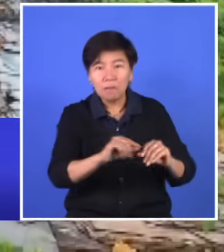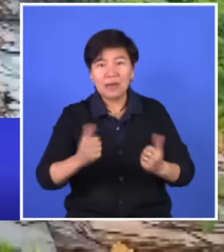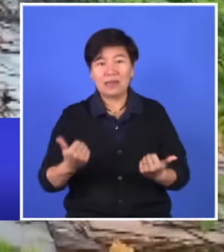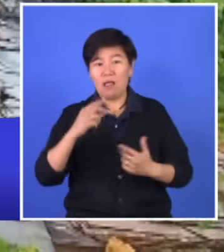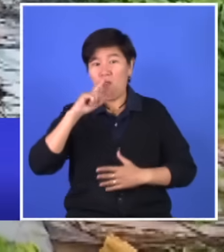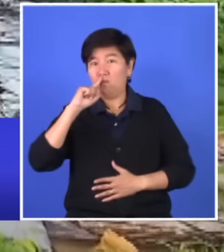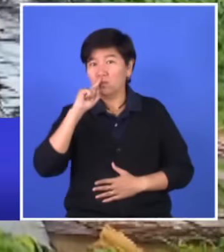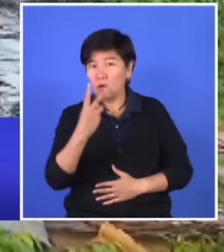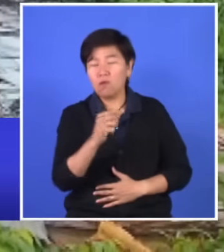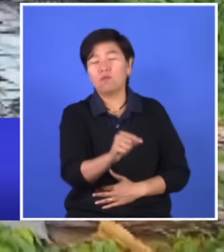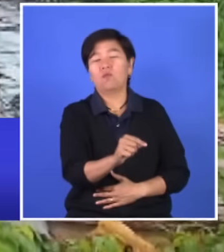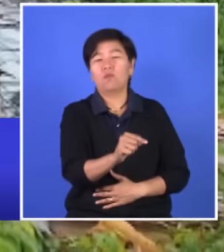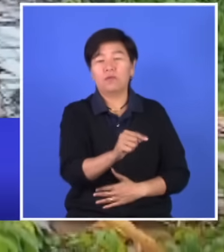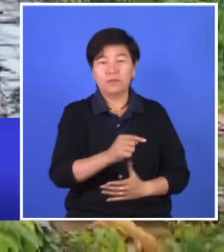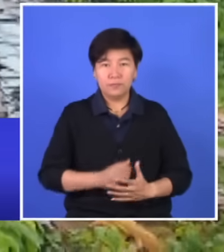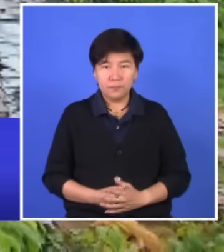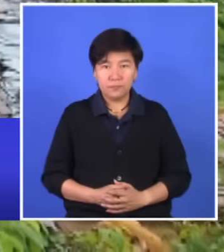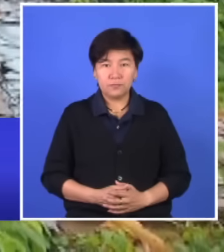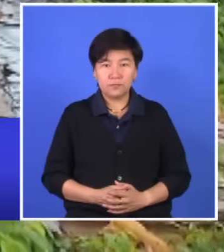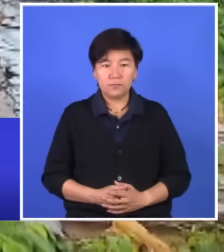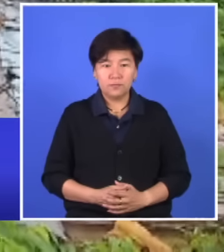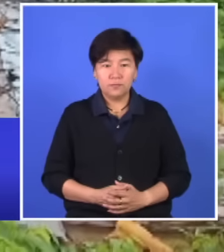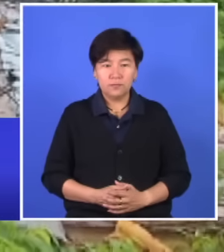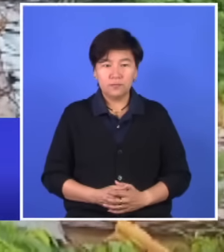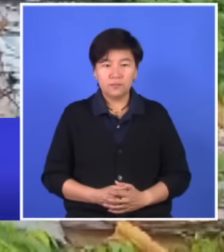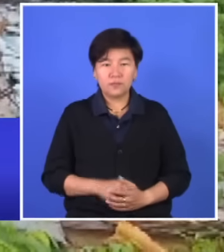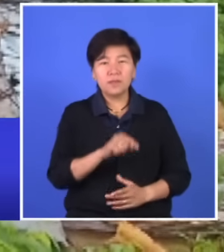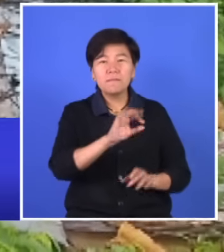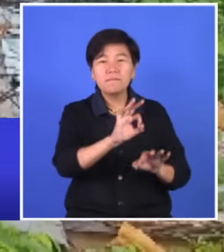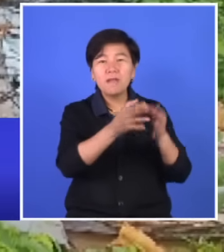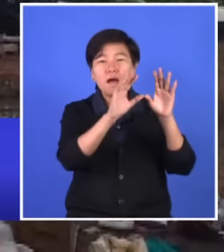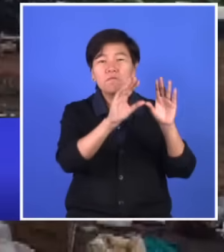ไว้ได้แล้วก็สุดท้ายก็มาเกิดเหตุซ้ำอีกนะครับแต่ว่าไม่รุนแรงสามารถดับได้ทันครับค่ะ